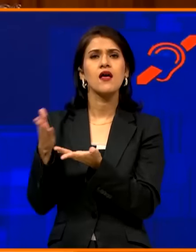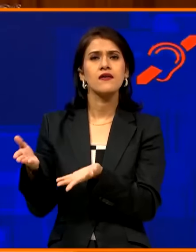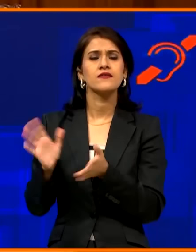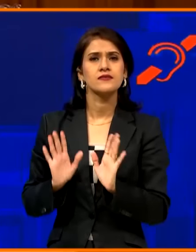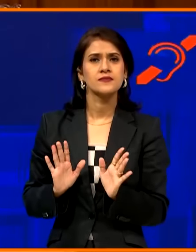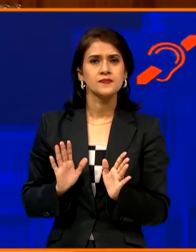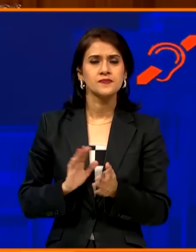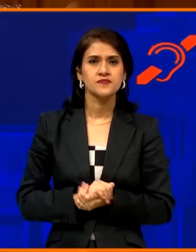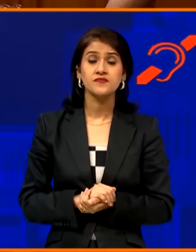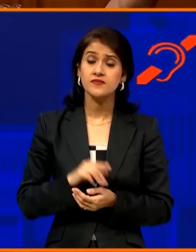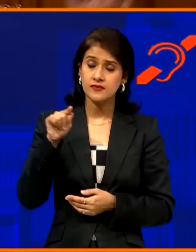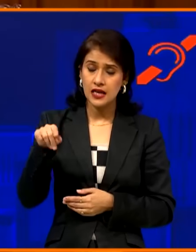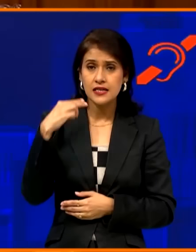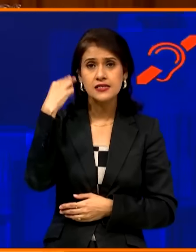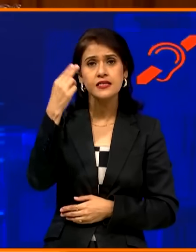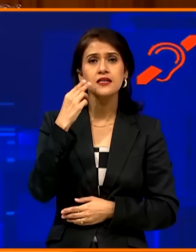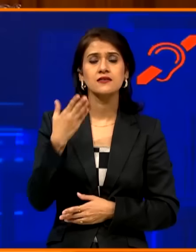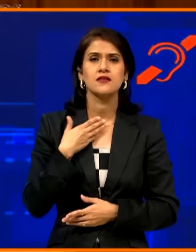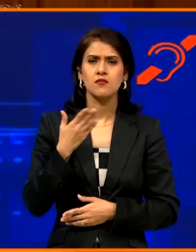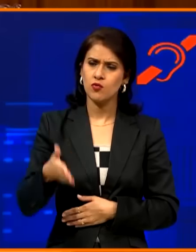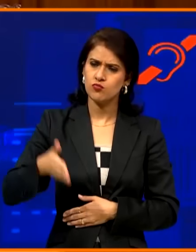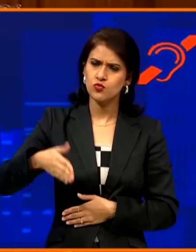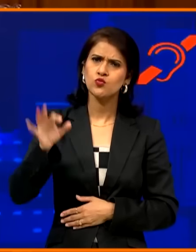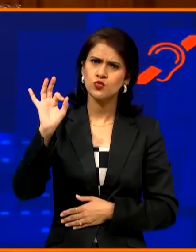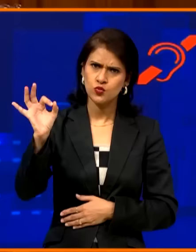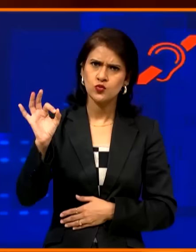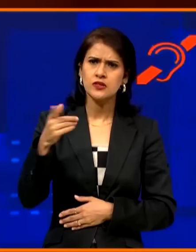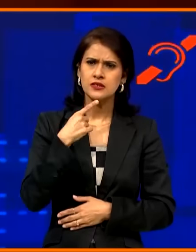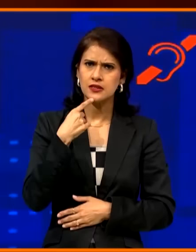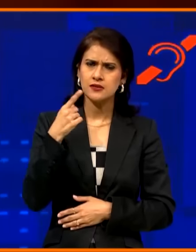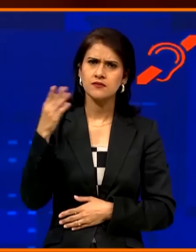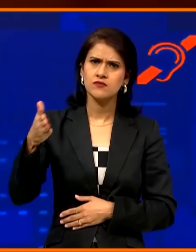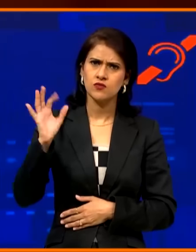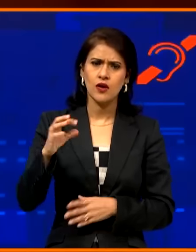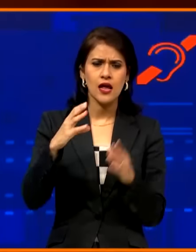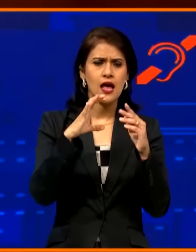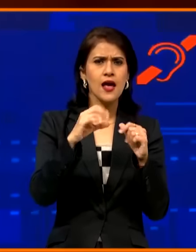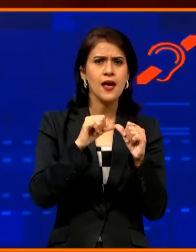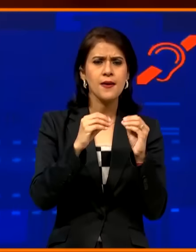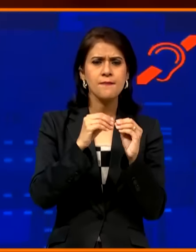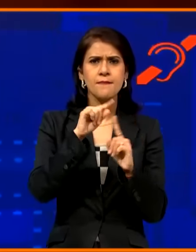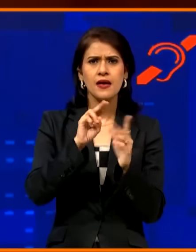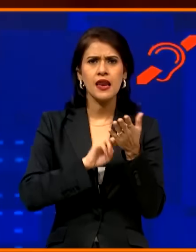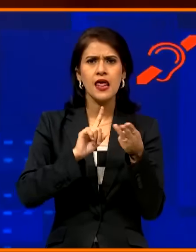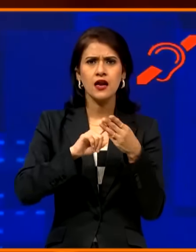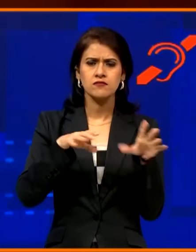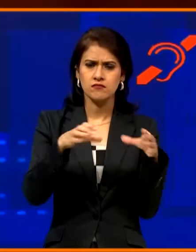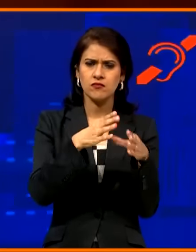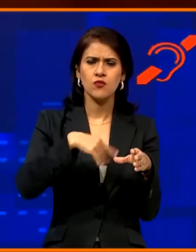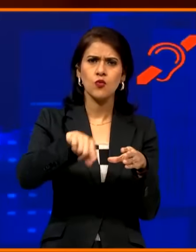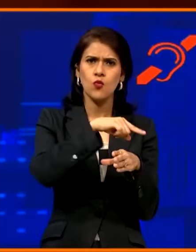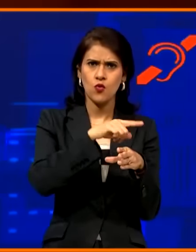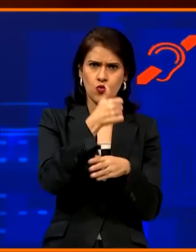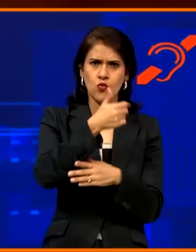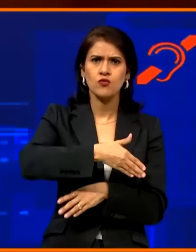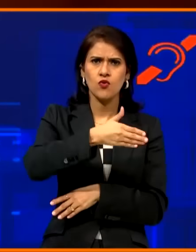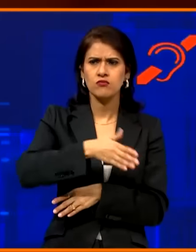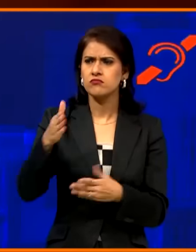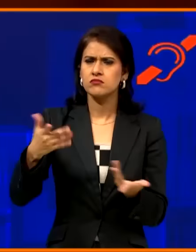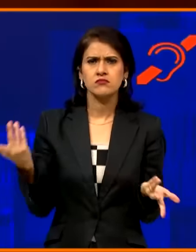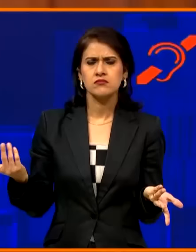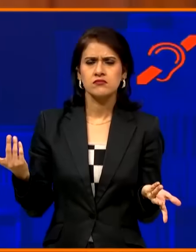कहता हूं इसीलिए मैं कहता हूं कि उनको बहुत मुबारक हो और ये हमारी कैबिनेट को भी बहुत मुबारक हो बस और क्या कह सकता हूं इससे